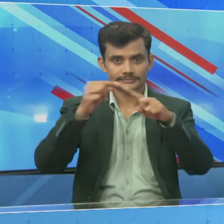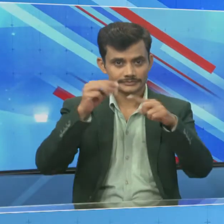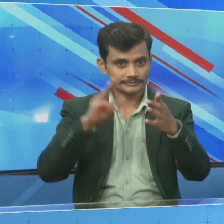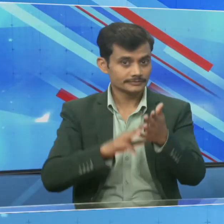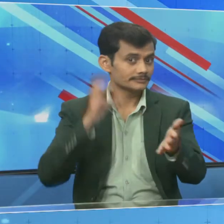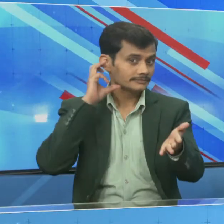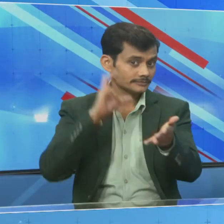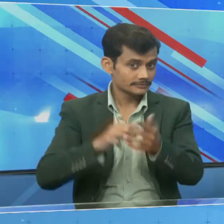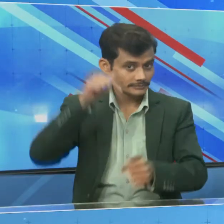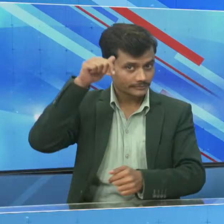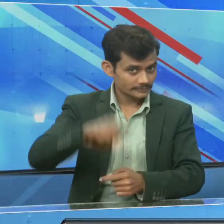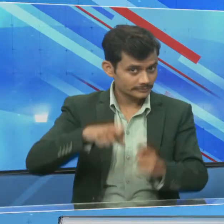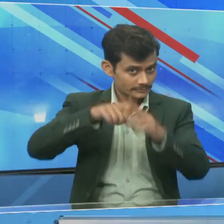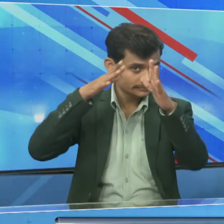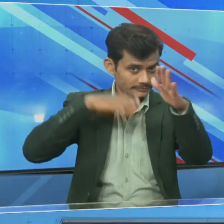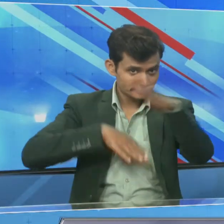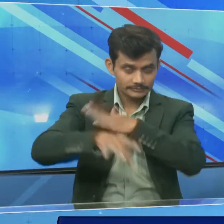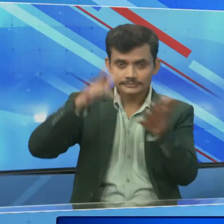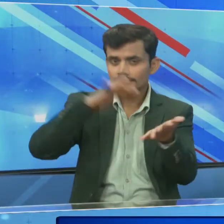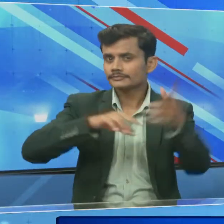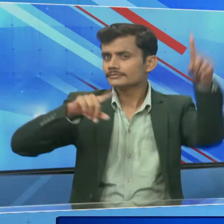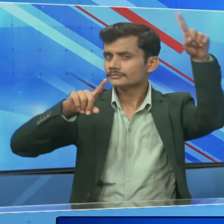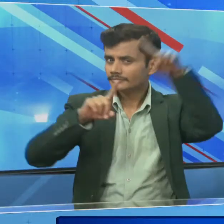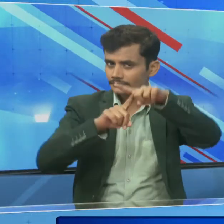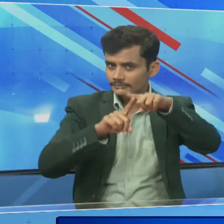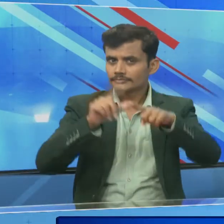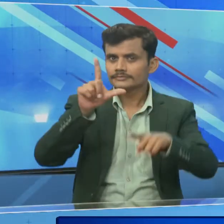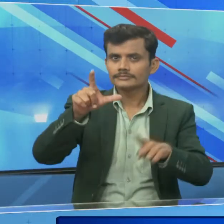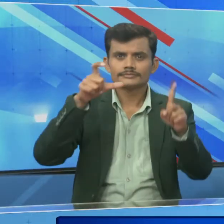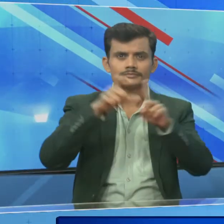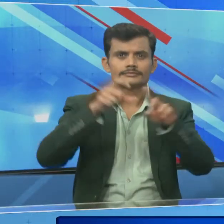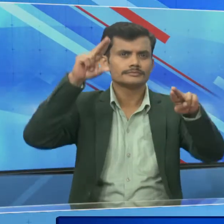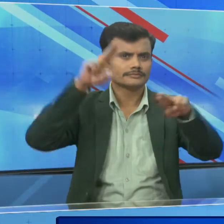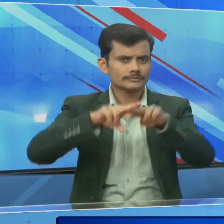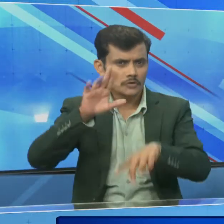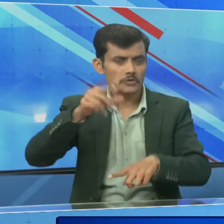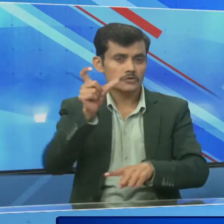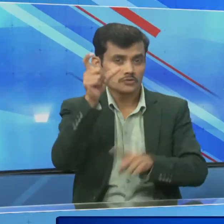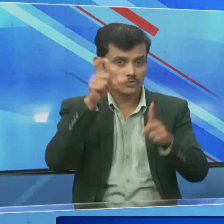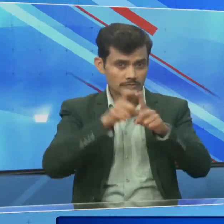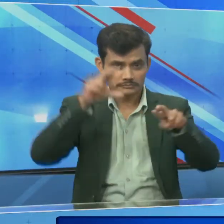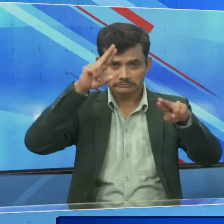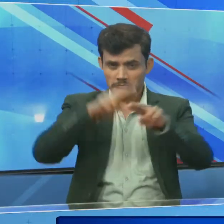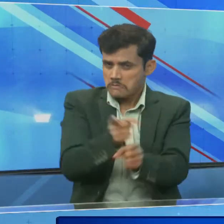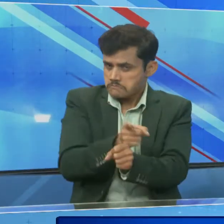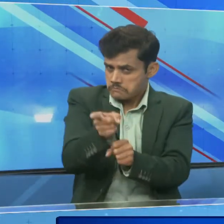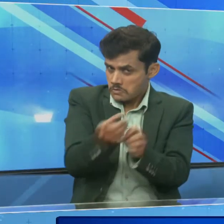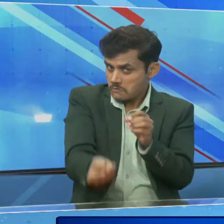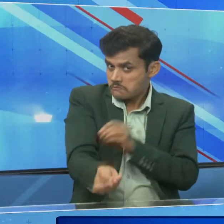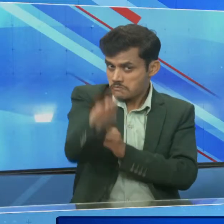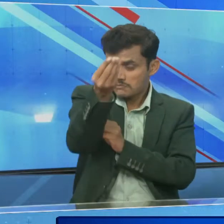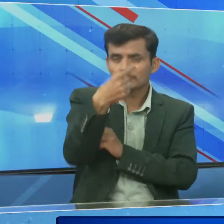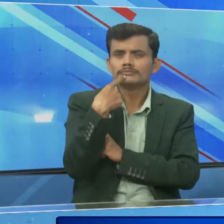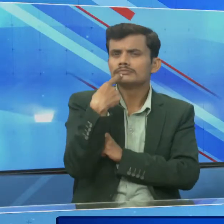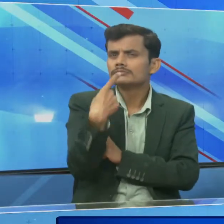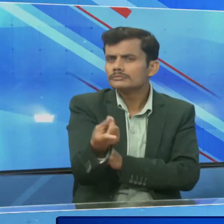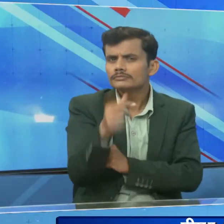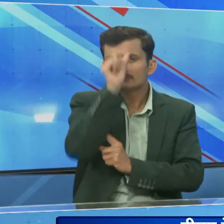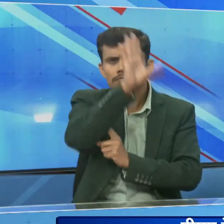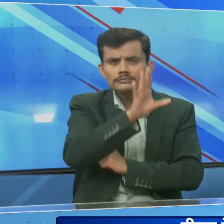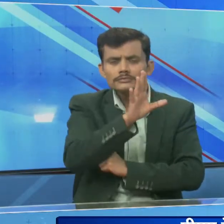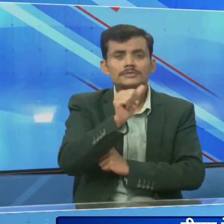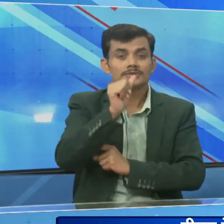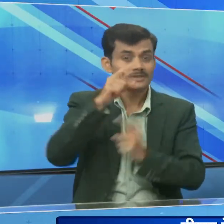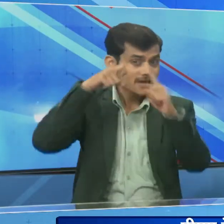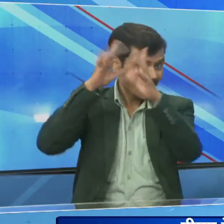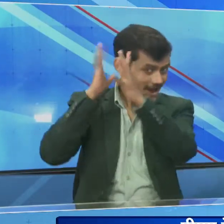प्रधानमंत्री नरेंद्र मोदी आज केरल के त्रिशूर में एलडीएफ और यूडीएफ पर जमकर बरसे। उन्होंने कहा कि केरल में ये